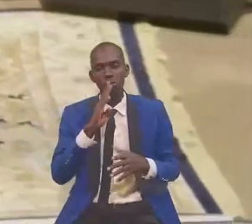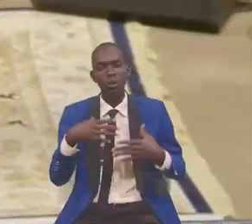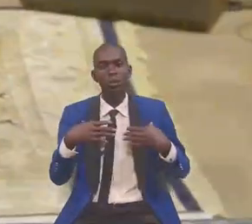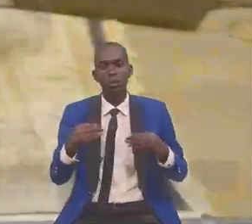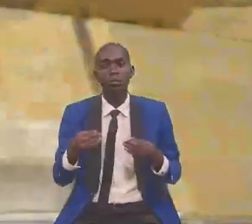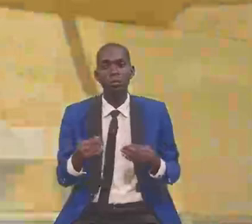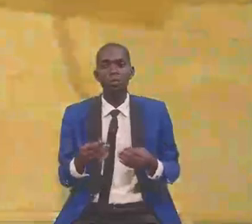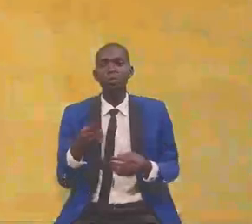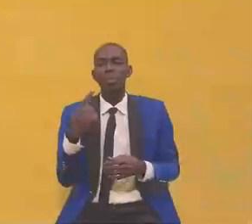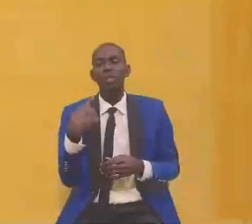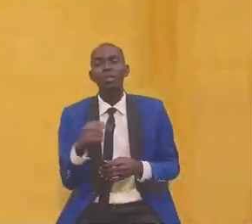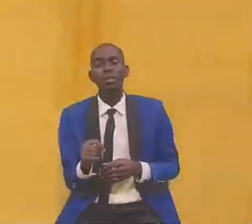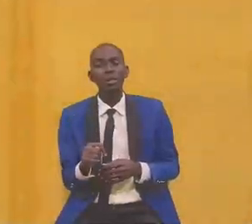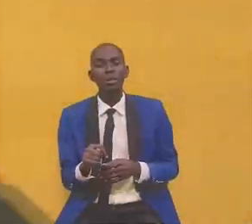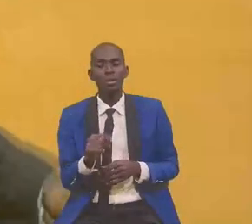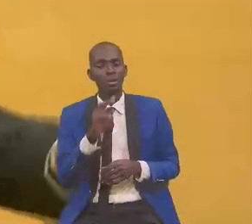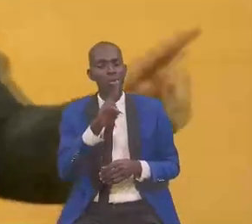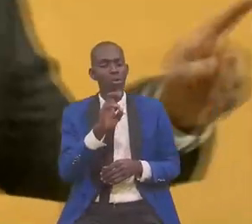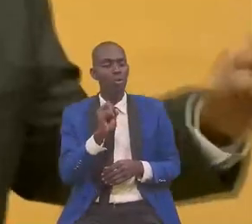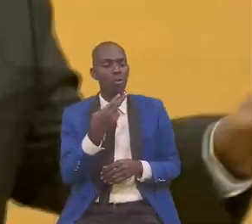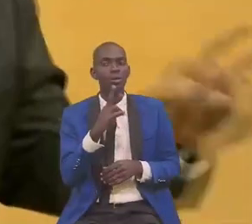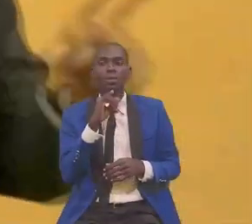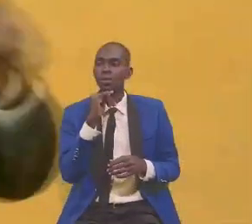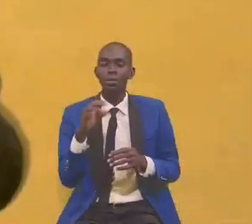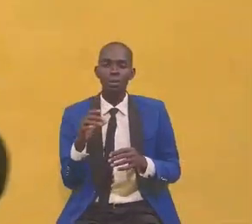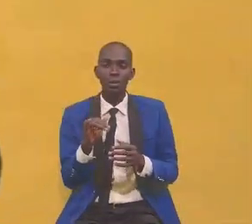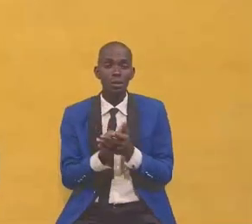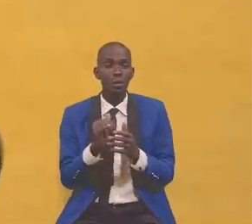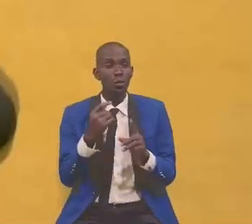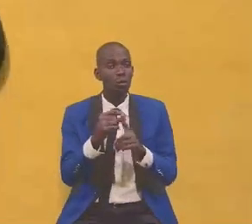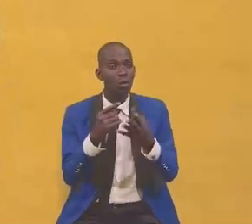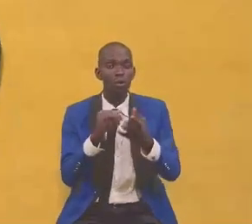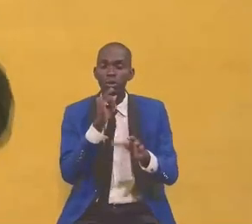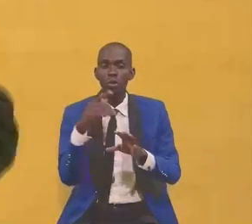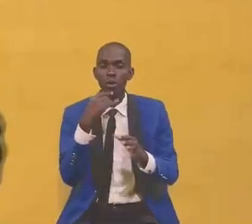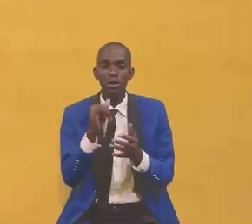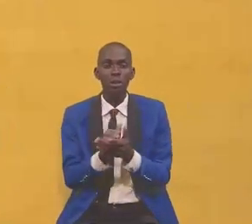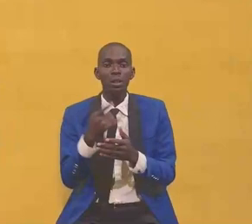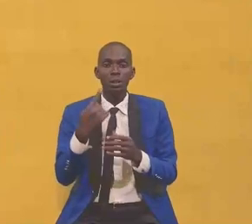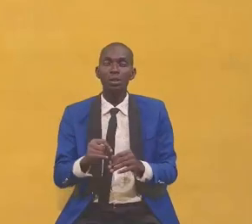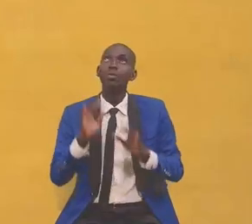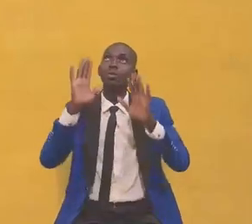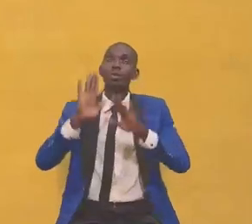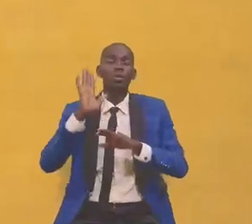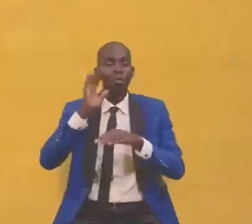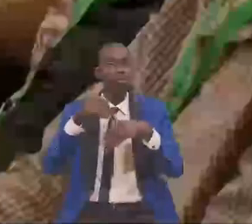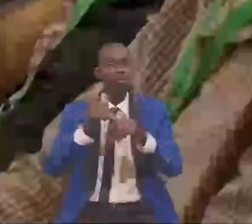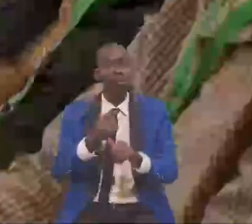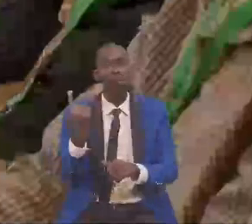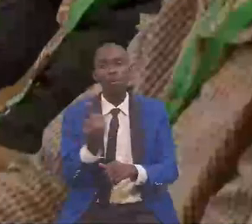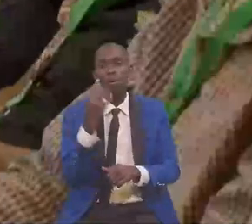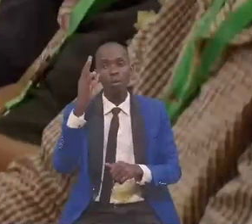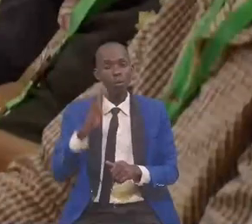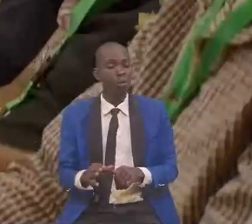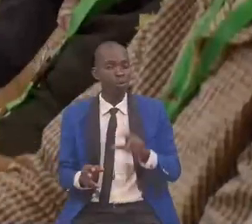la part n'a pas dit c'est un miracle accompagnant le pasteur seulement. Et ils vont vous accompagner aussi. Alors les soeurs ont dit d'accord, on